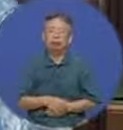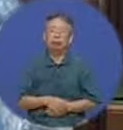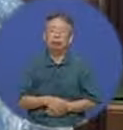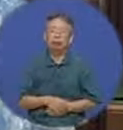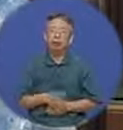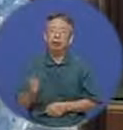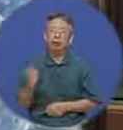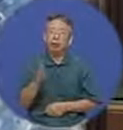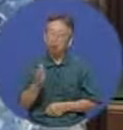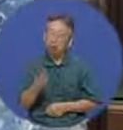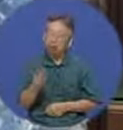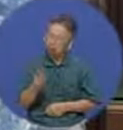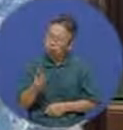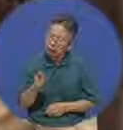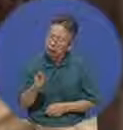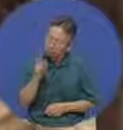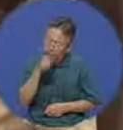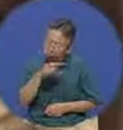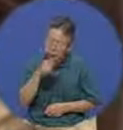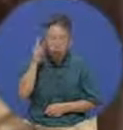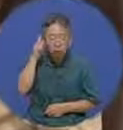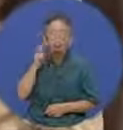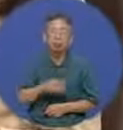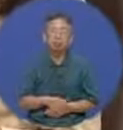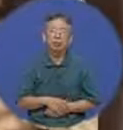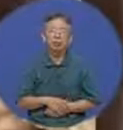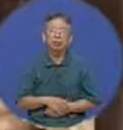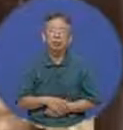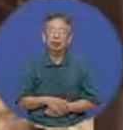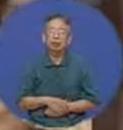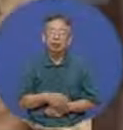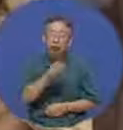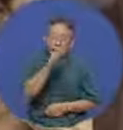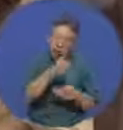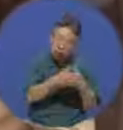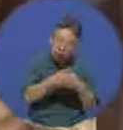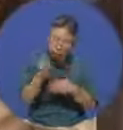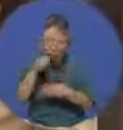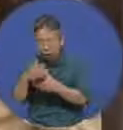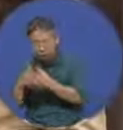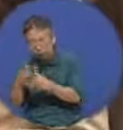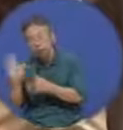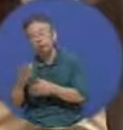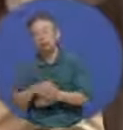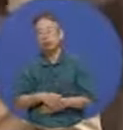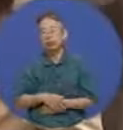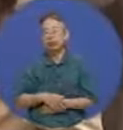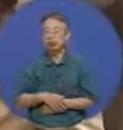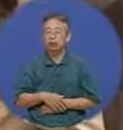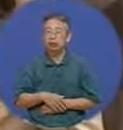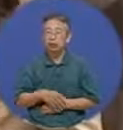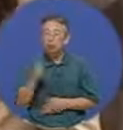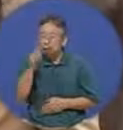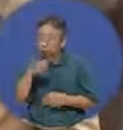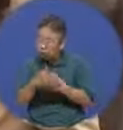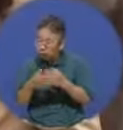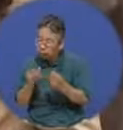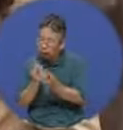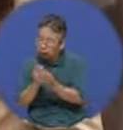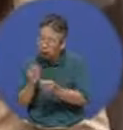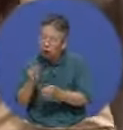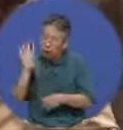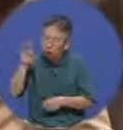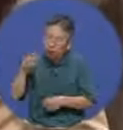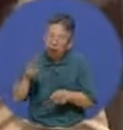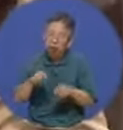こはやっぱり手を打たないといけないと思いましたね。 ですね。はいはい、プラスマイナス両面を聞かせていただきましたけれども、はい、そのマイナス面に対して県はどんな対策を